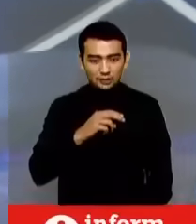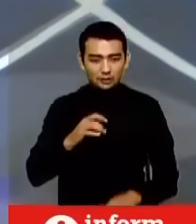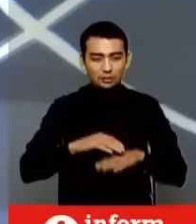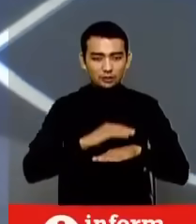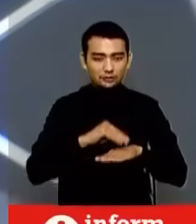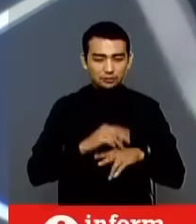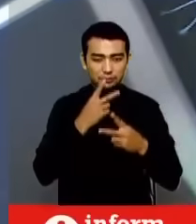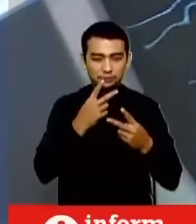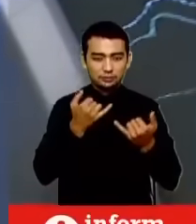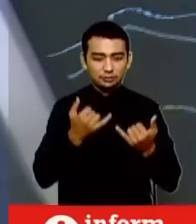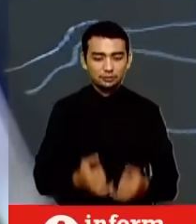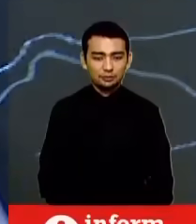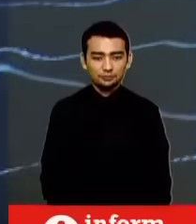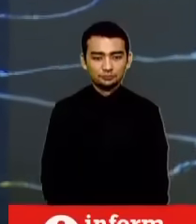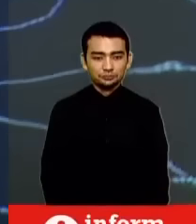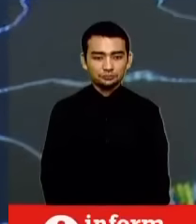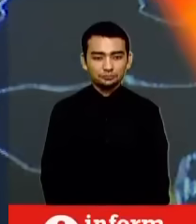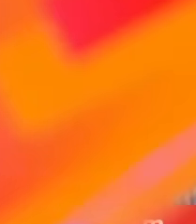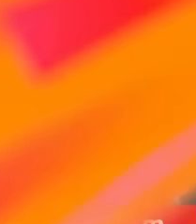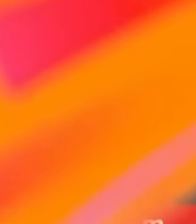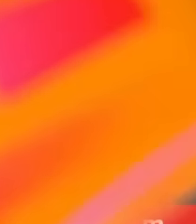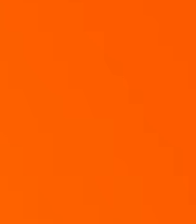Армысыздар, алда көрөтүндөрүңүз.